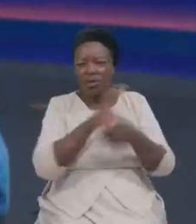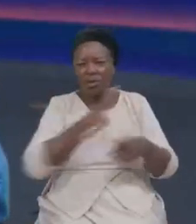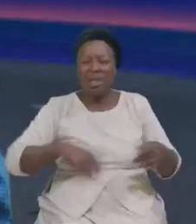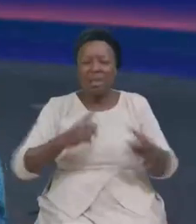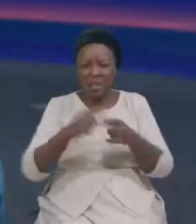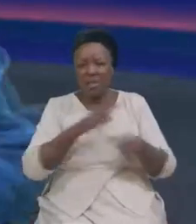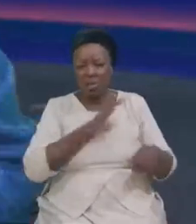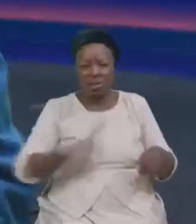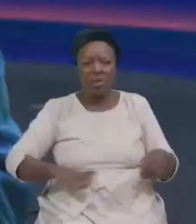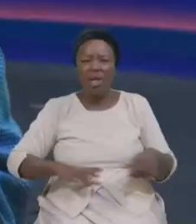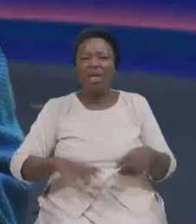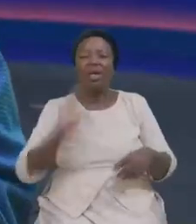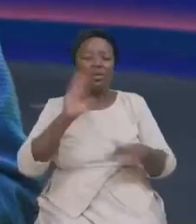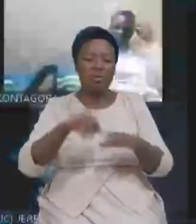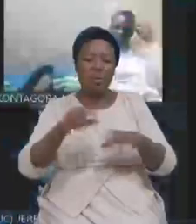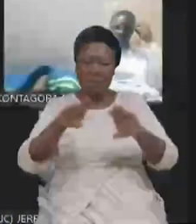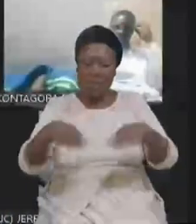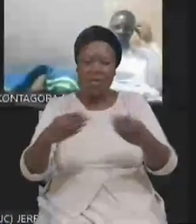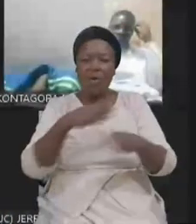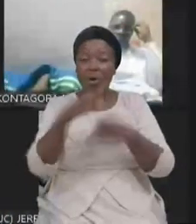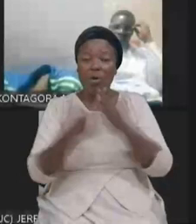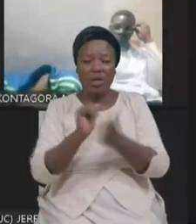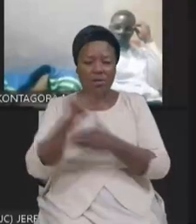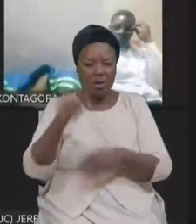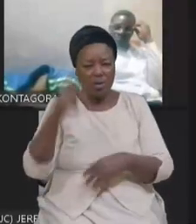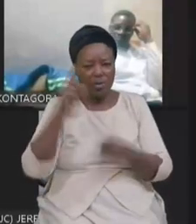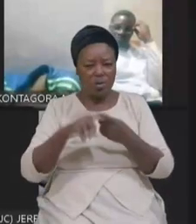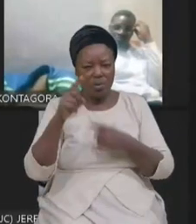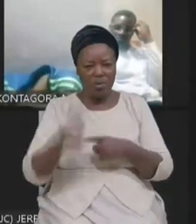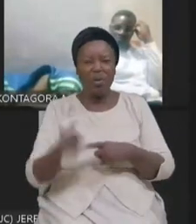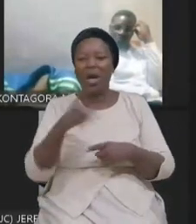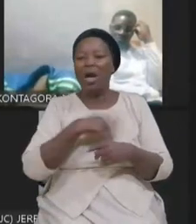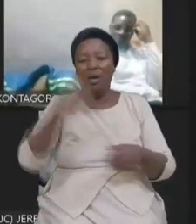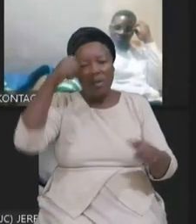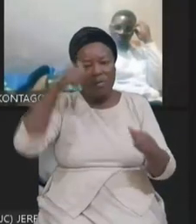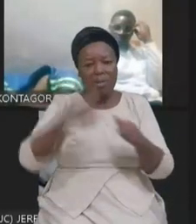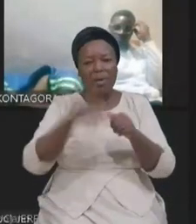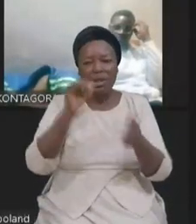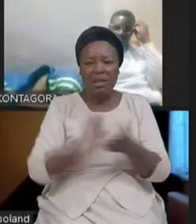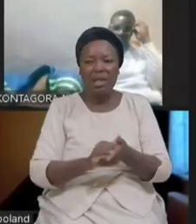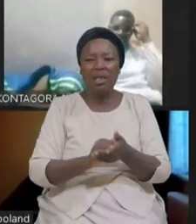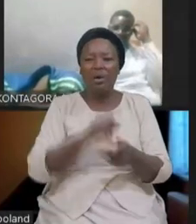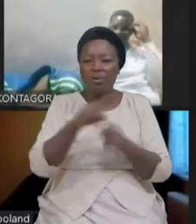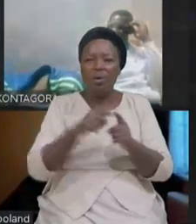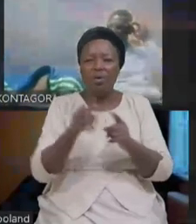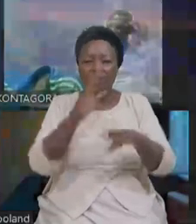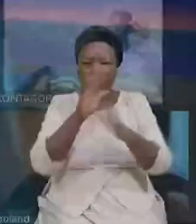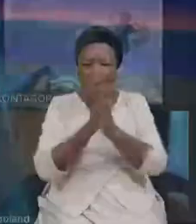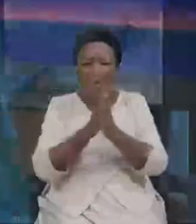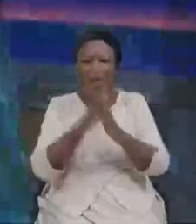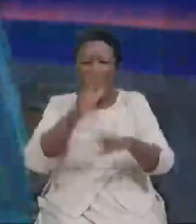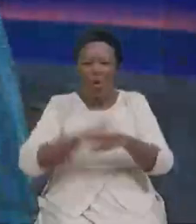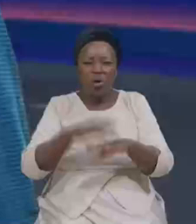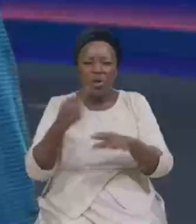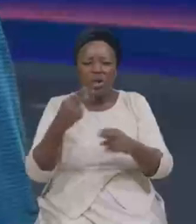quiconque invoquera le nom du Seigneur sera sauvé. Voici ton moment de